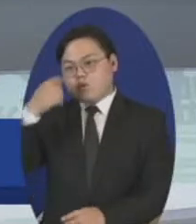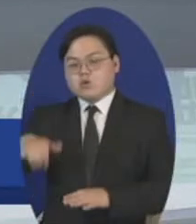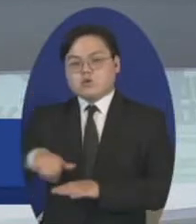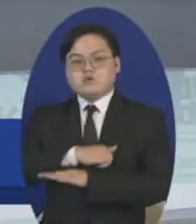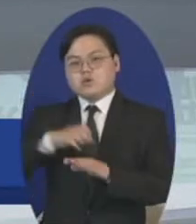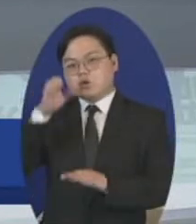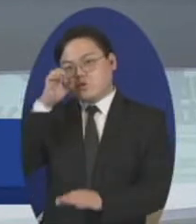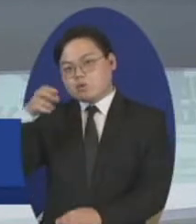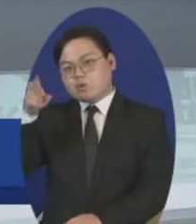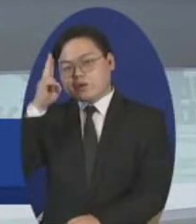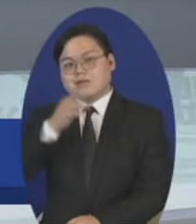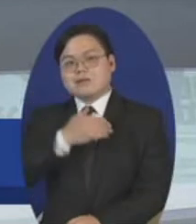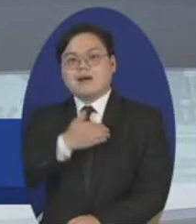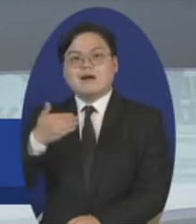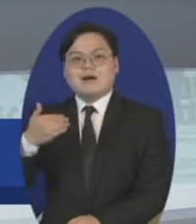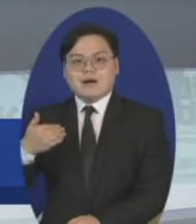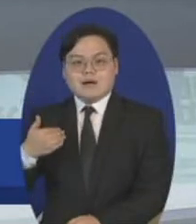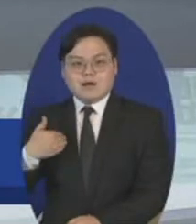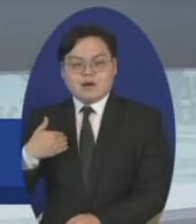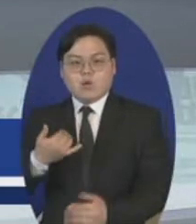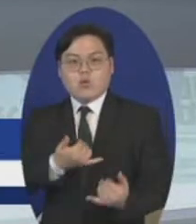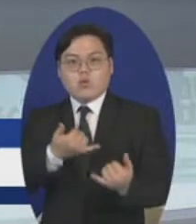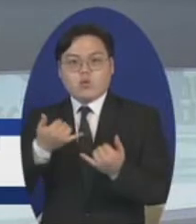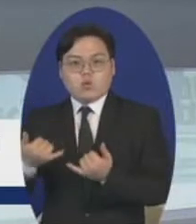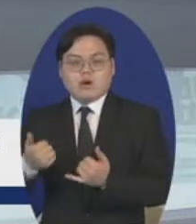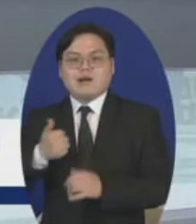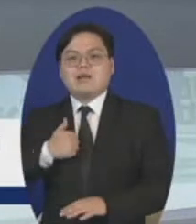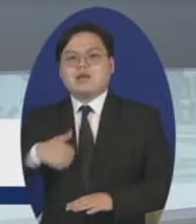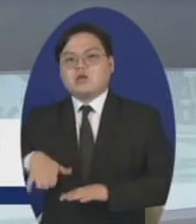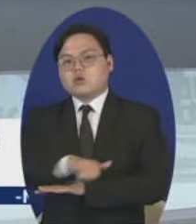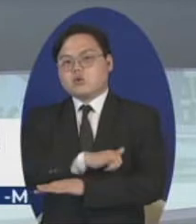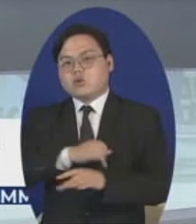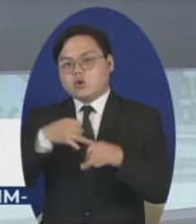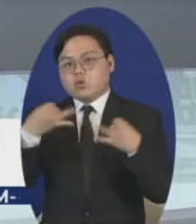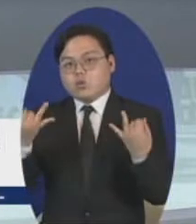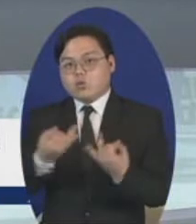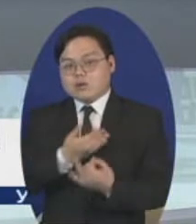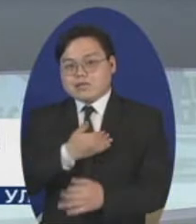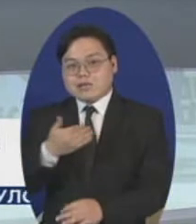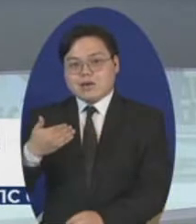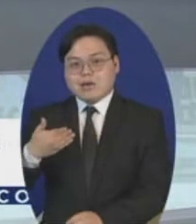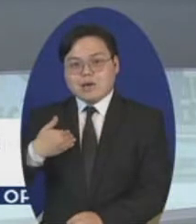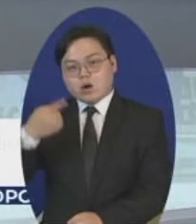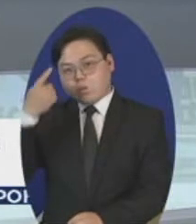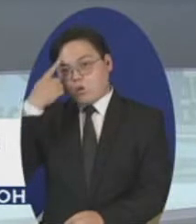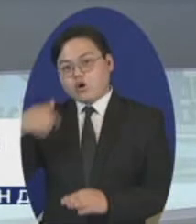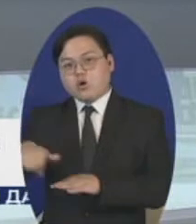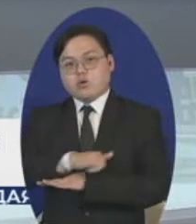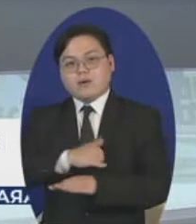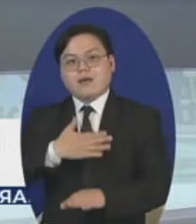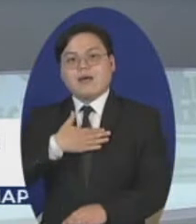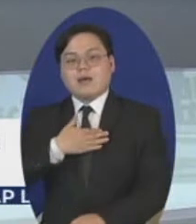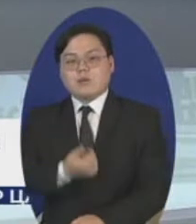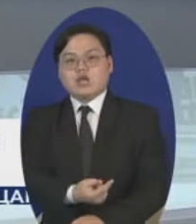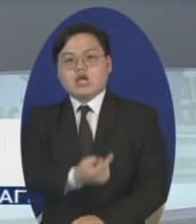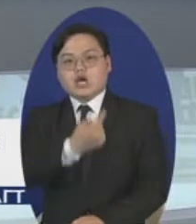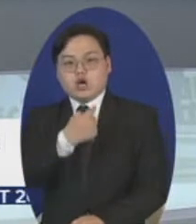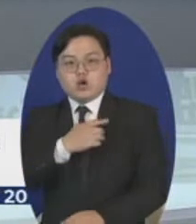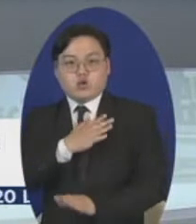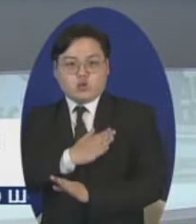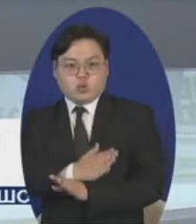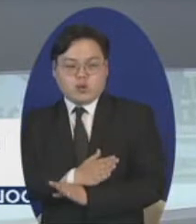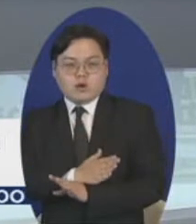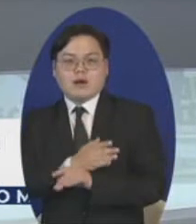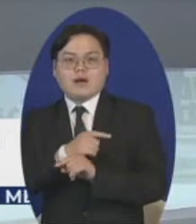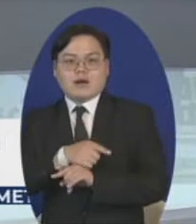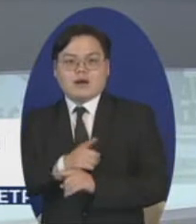Монгол Улсын хурлын дарга гомбо живийн зандан чатрын урилгаар Канад улсын парламентын сенатын тэнгимийн дарга Жорж Фюри манай улсад албан ёсны альчил хийж байна. Альчлын албан ёсны яриа